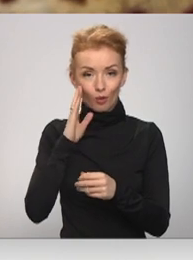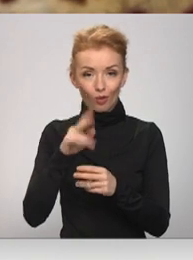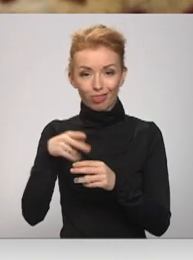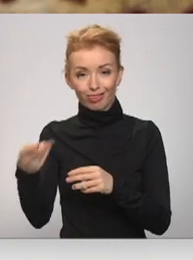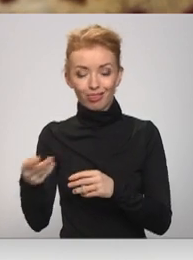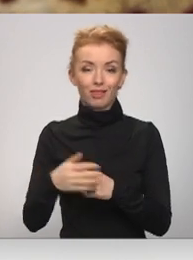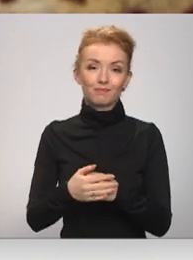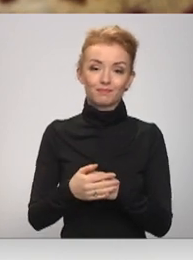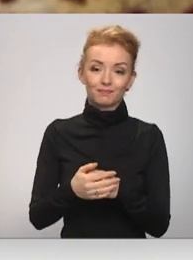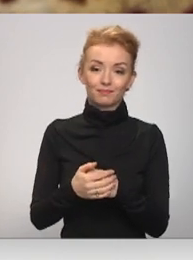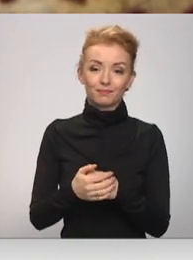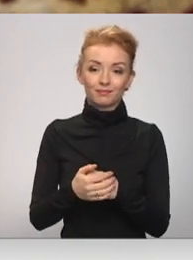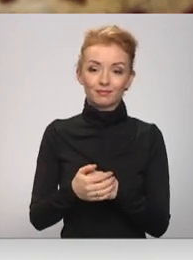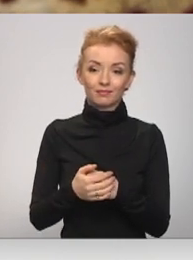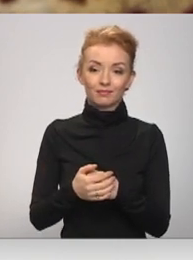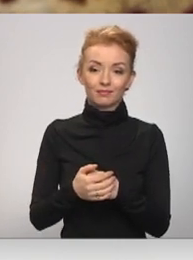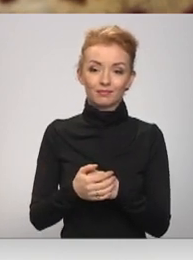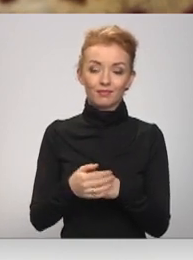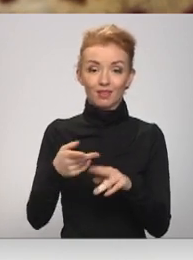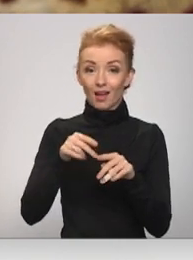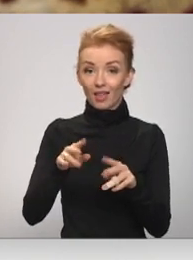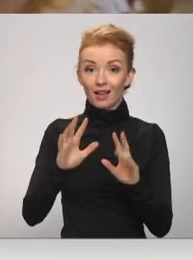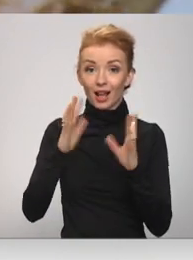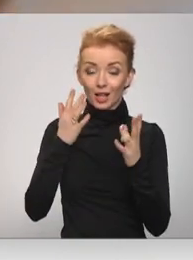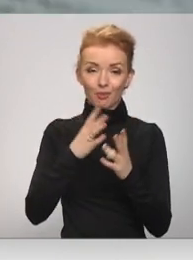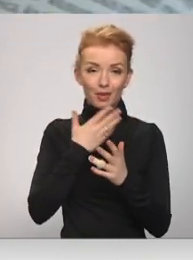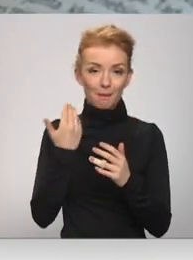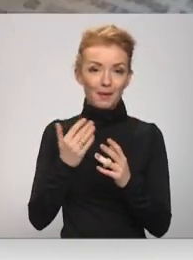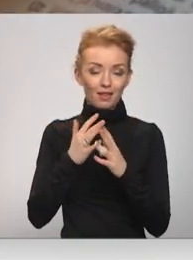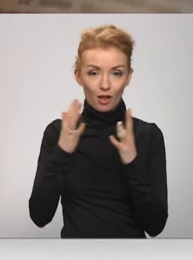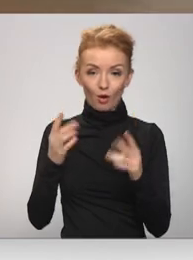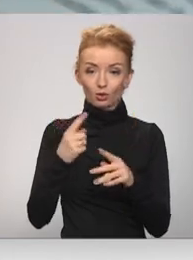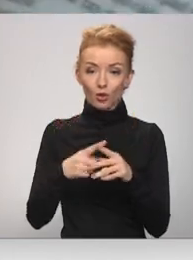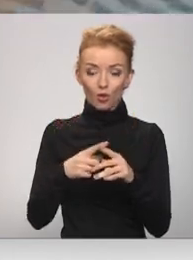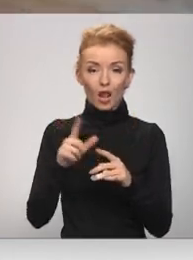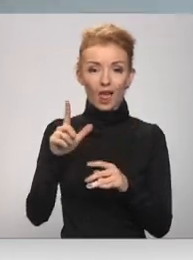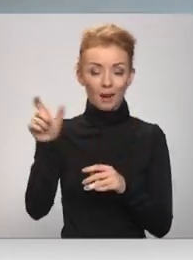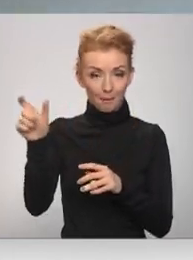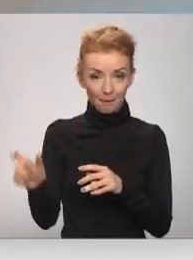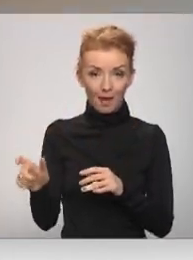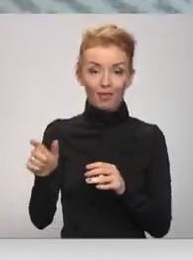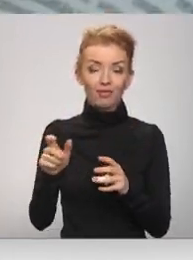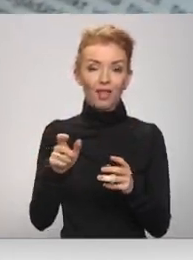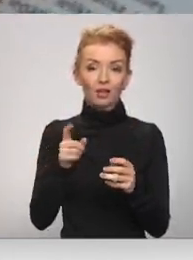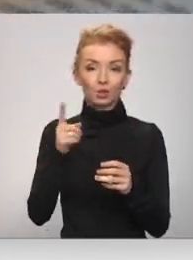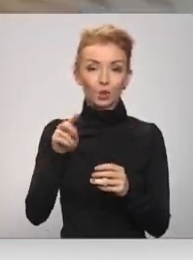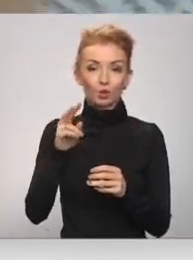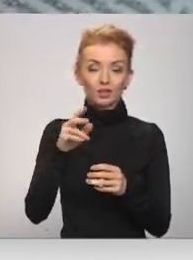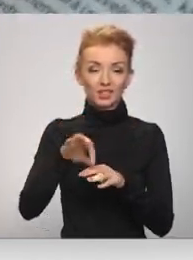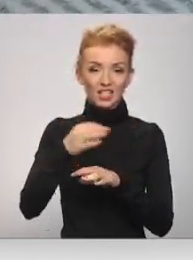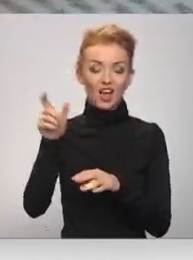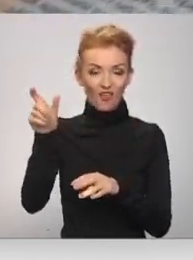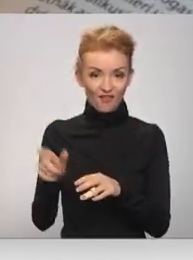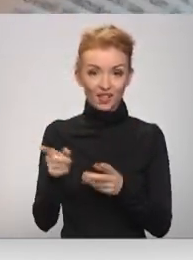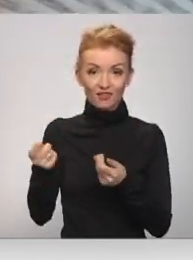Nu, tādu gadienu jau nemaļ nebija tik reti. Ilga Leimani, kur ir vairāku etnogrāfisku ansambļu vadītāji, piemēram, Suitu sievas, atzīst,